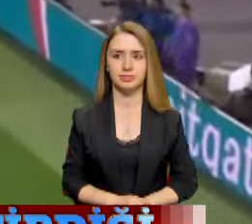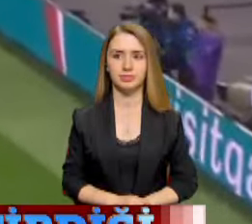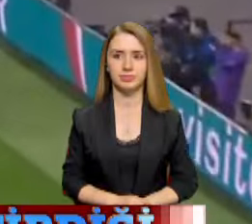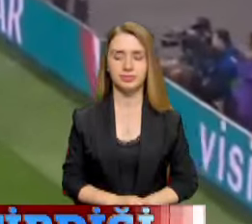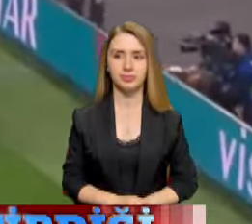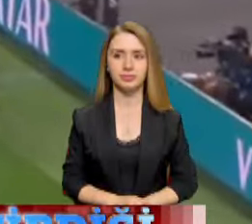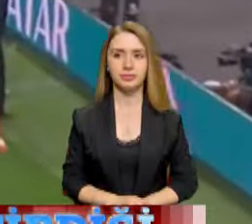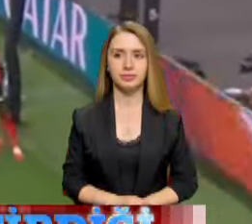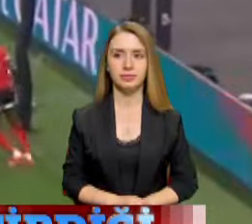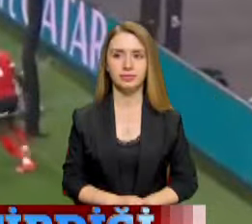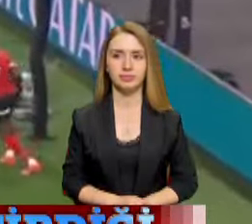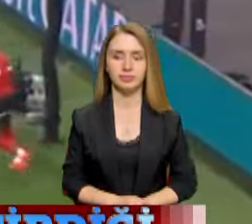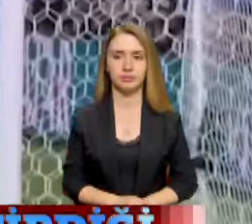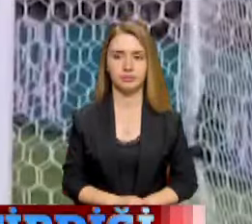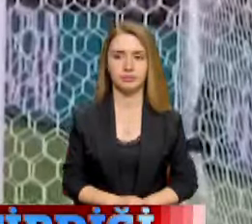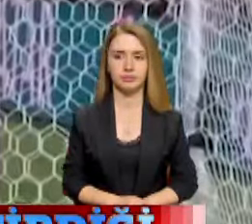Merih